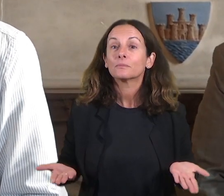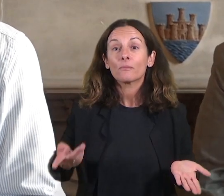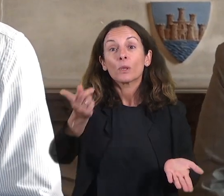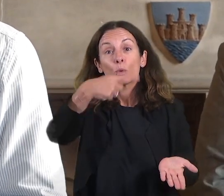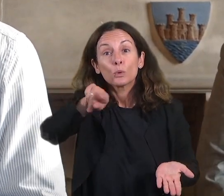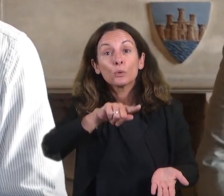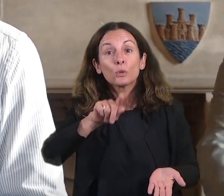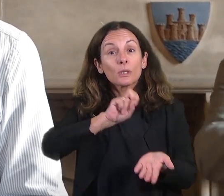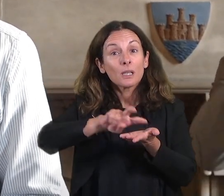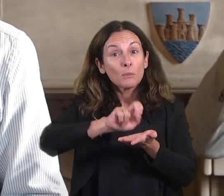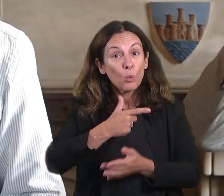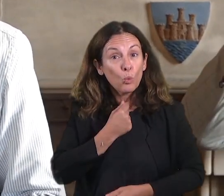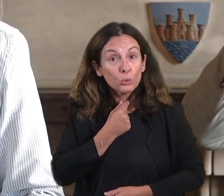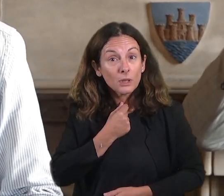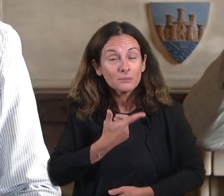Vos agrada caminar?